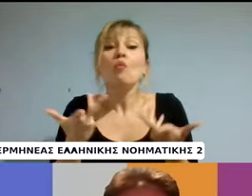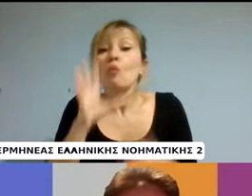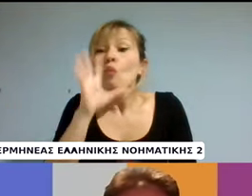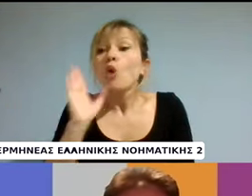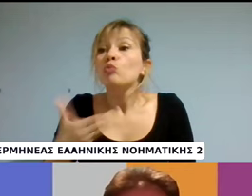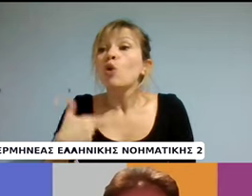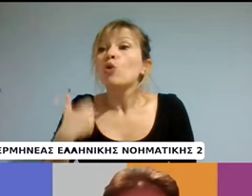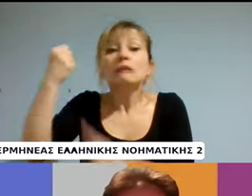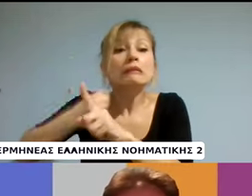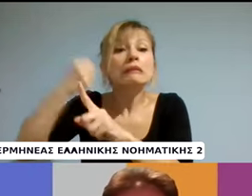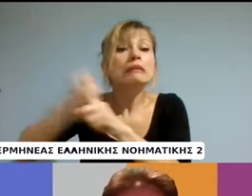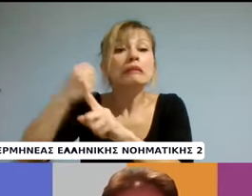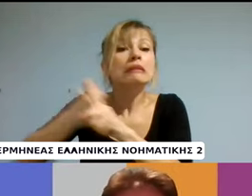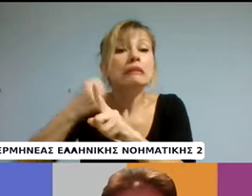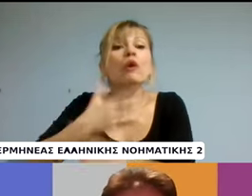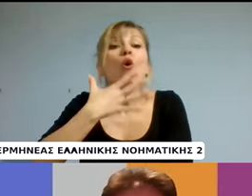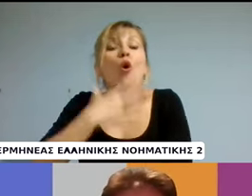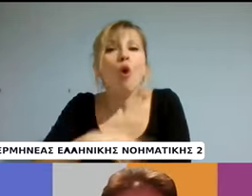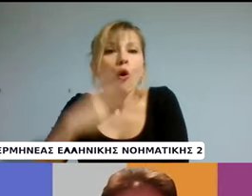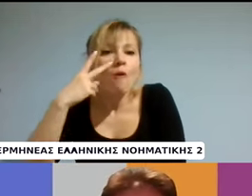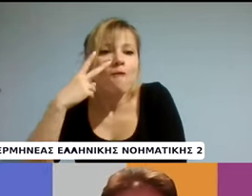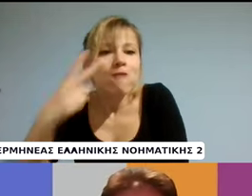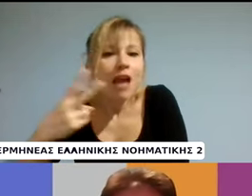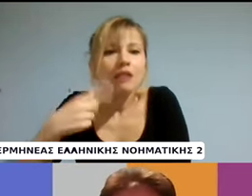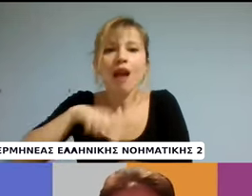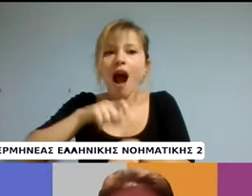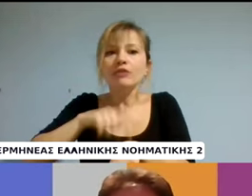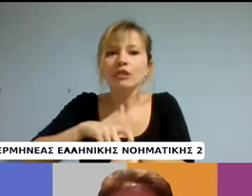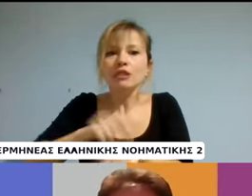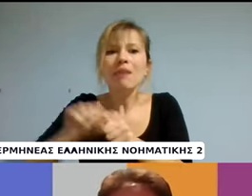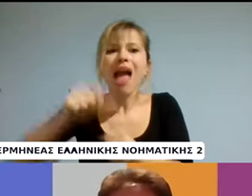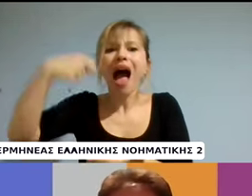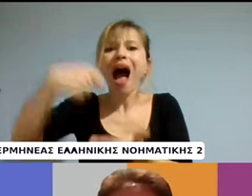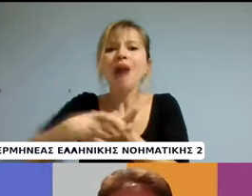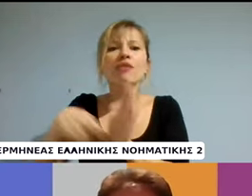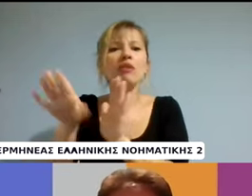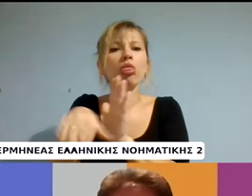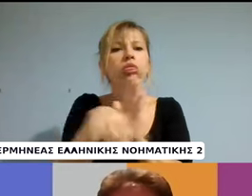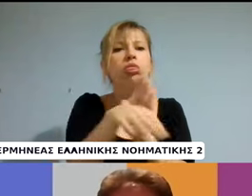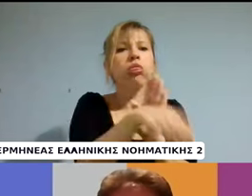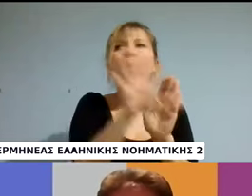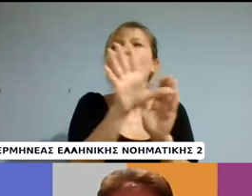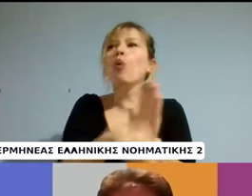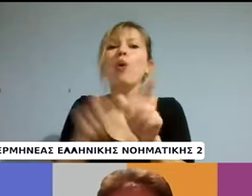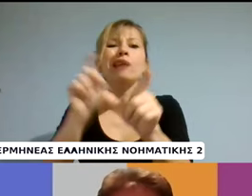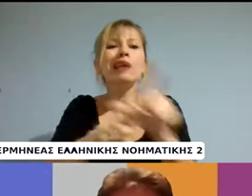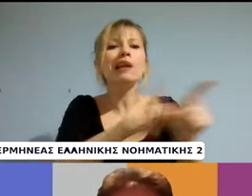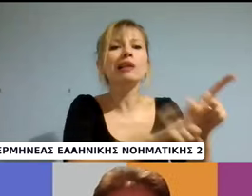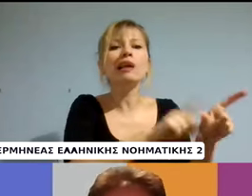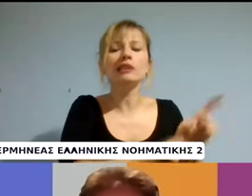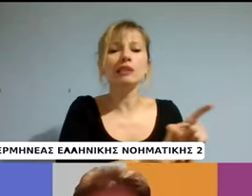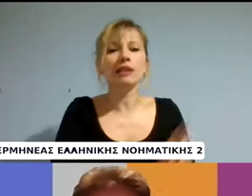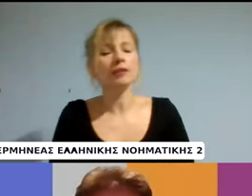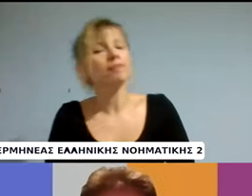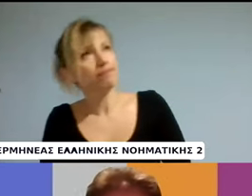αμοιβές όταν έχουν παγιωθεί κατά κάποιο τρόπο τα χαμηλά rates, π.χ. σε εταιρείες υποτιτλισμού. Νομίζω